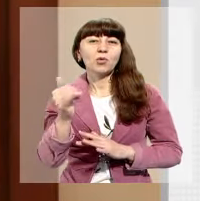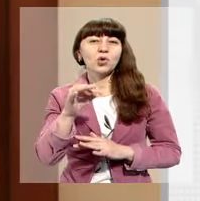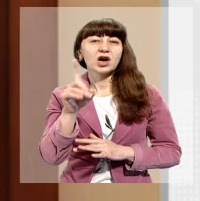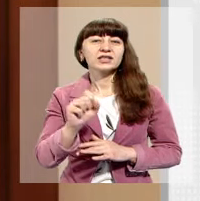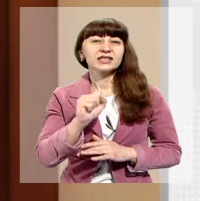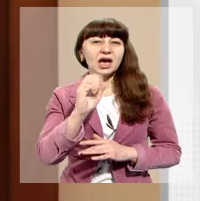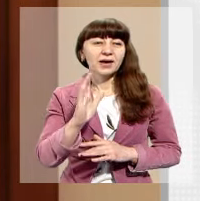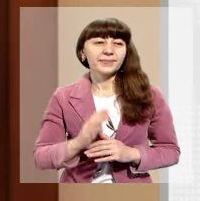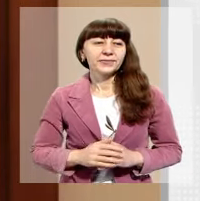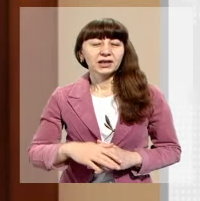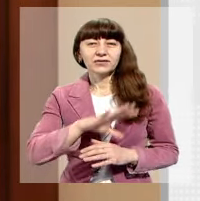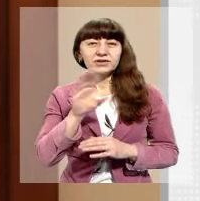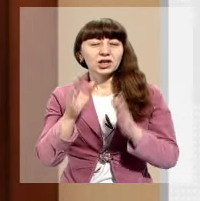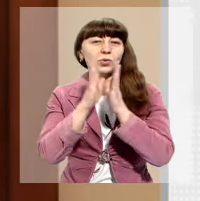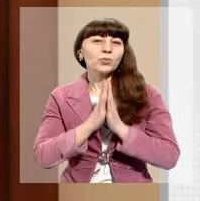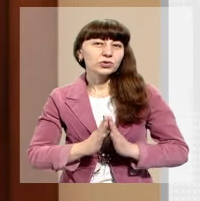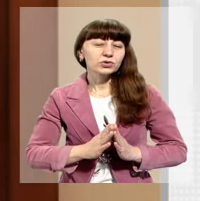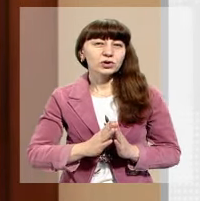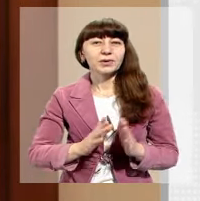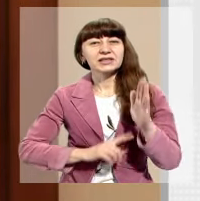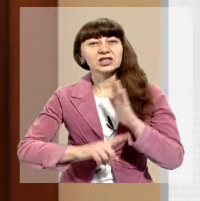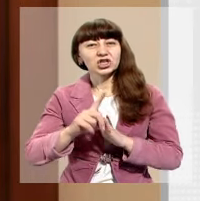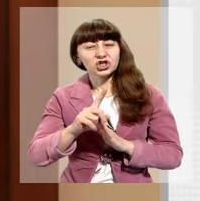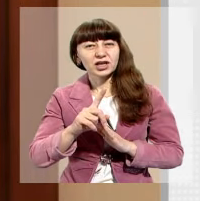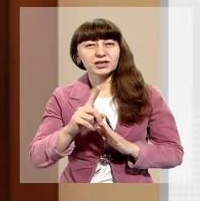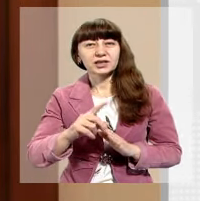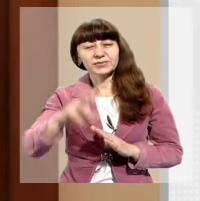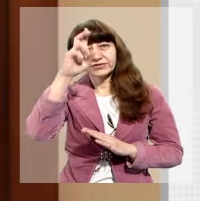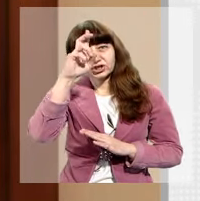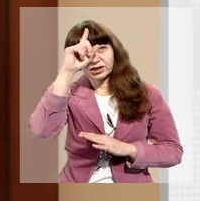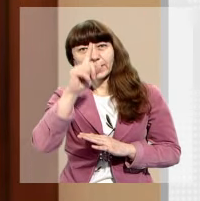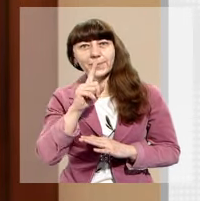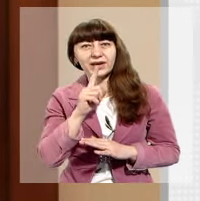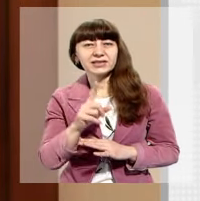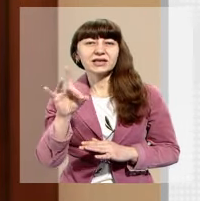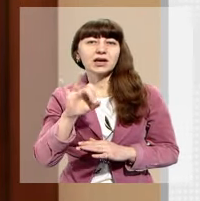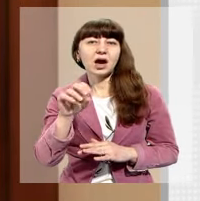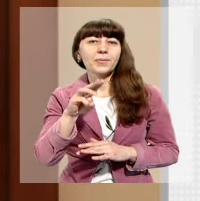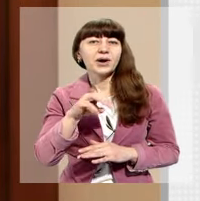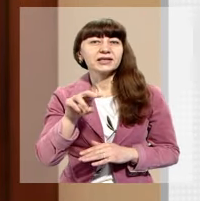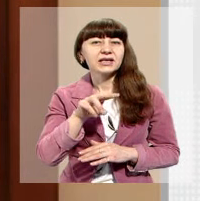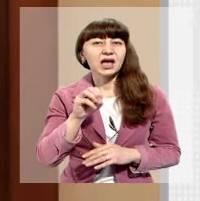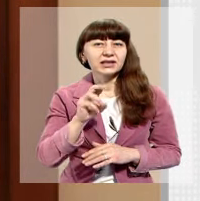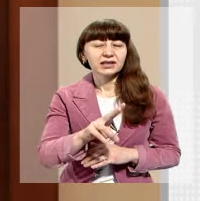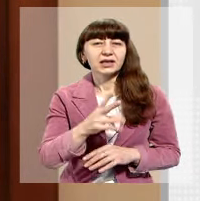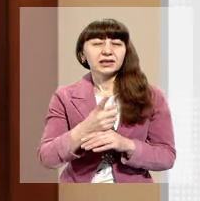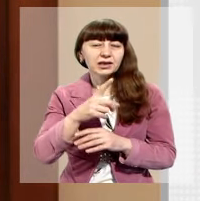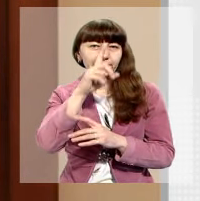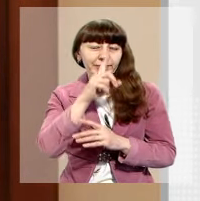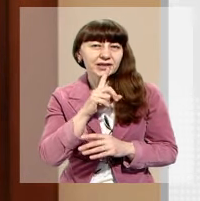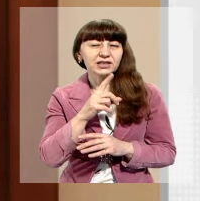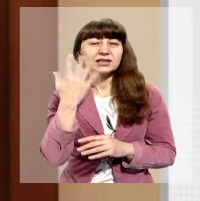барша мұсылман қауымды қасиетті Рамазан айының басталуымен құттықтаймын. Қасиетті ораза айы қоғамда имандылық,